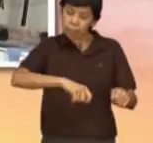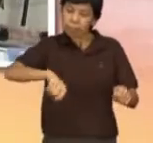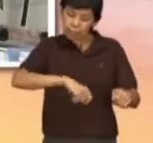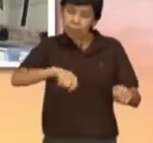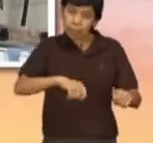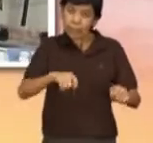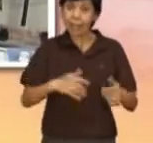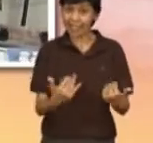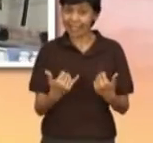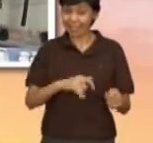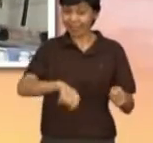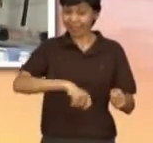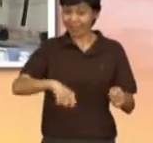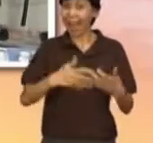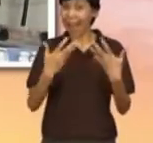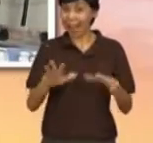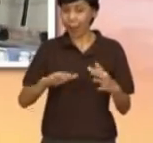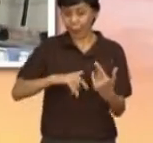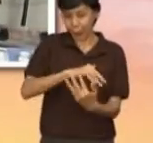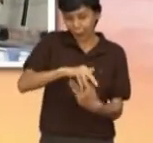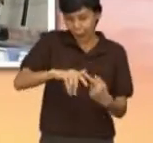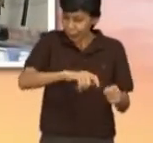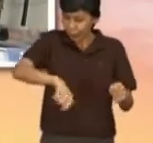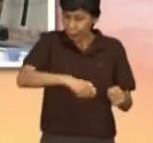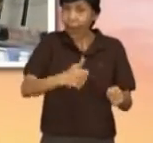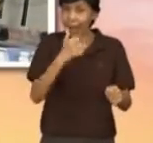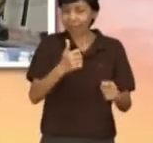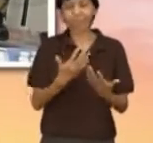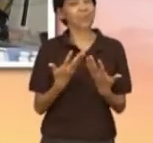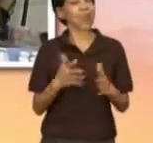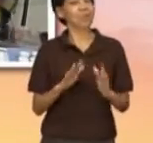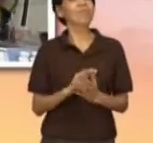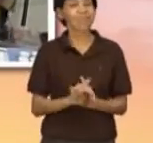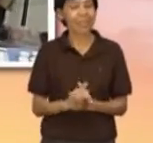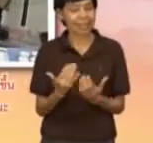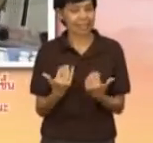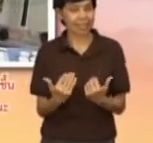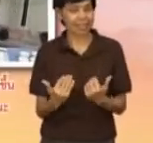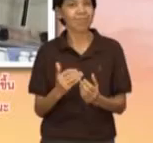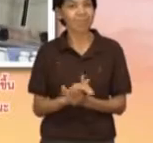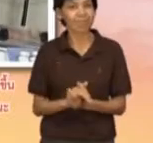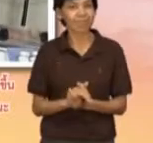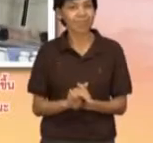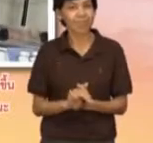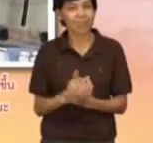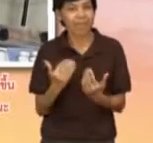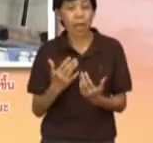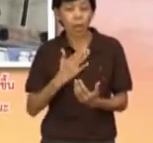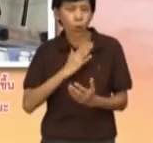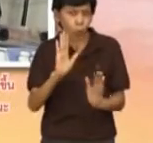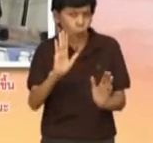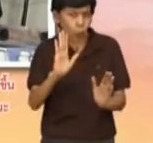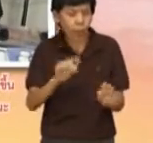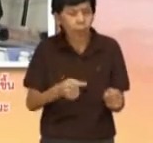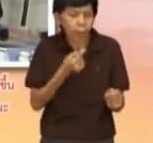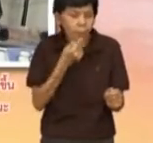่ค่ะหลังจากที่คลุกเคล้าแล้วก็คนให้ได้ที่แล้วตอนนี้เรียบร้อยแล้วนะคะ ค่ะ แล้วก ็เดี๋ยวครูชิมนิดนึ